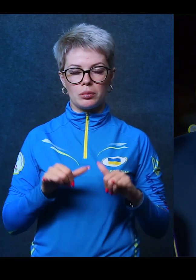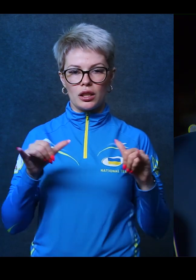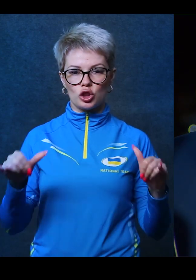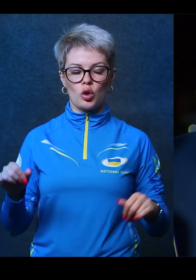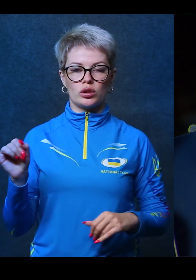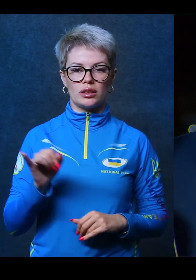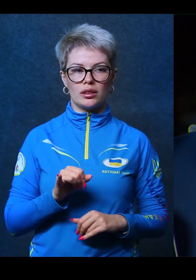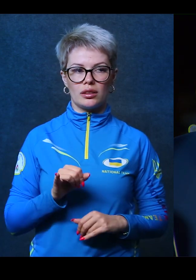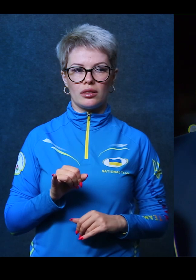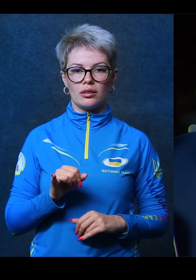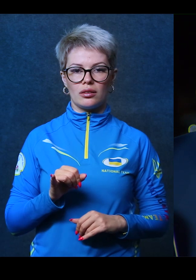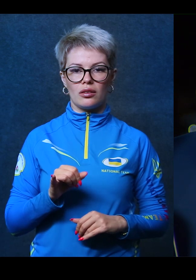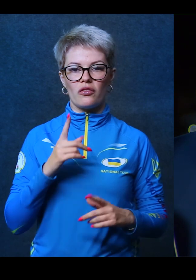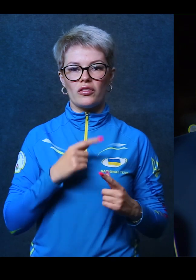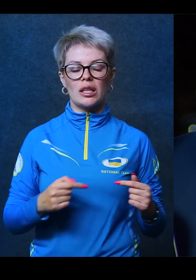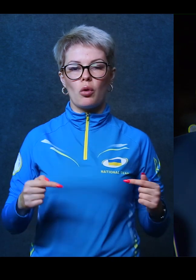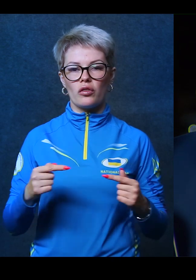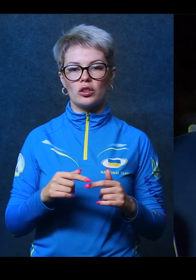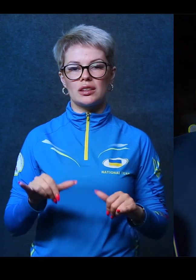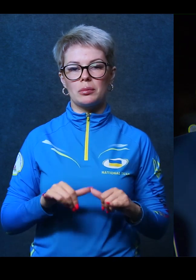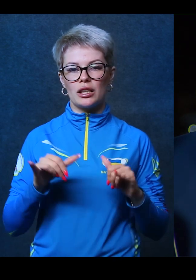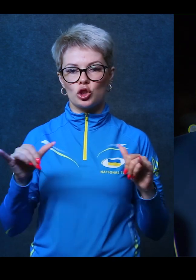збільшилось і відповідно